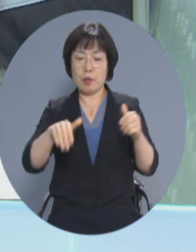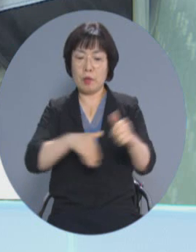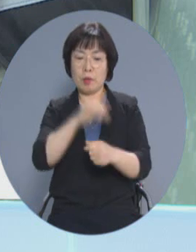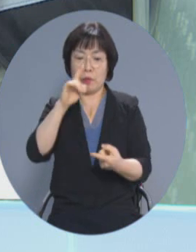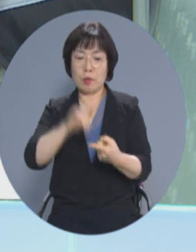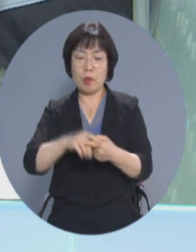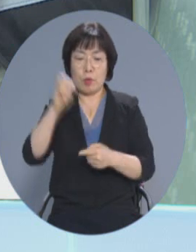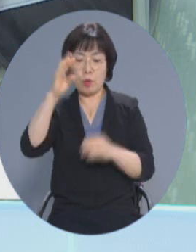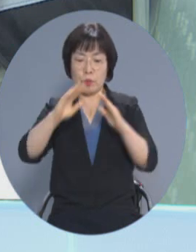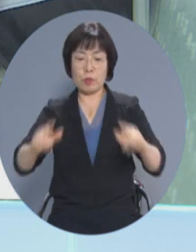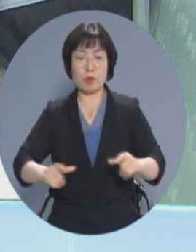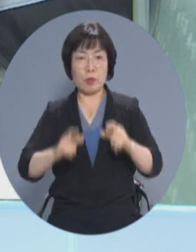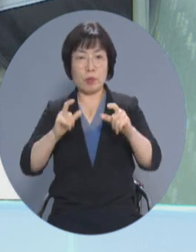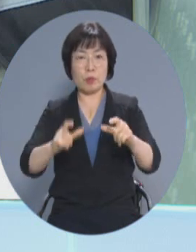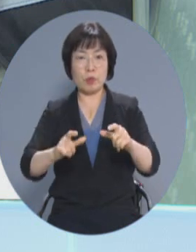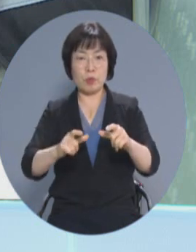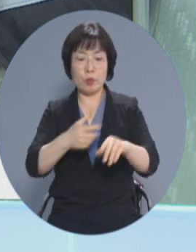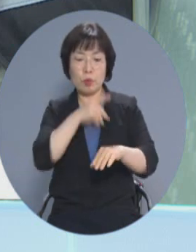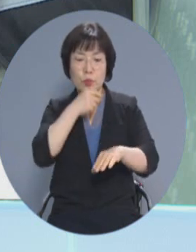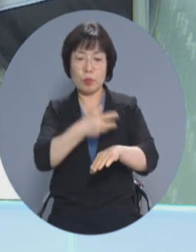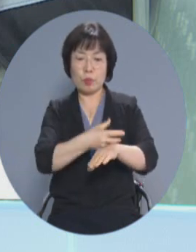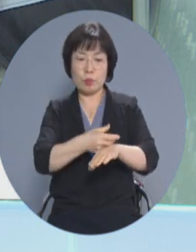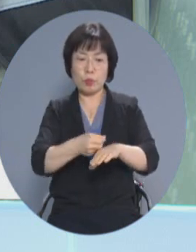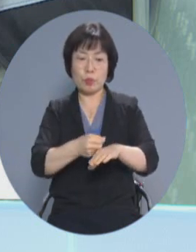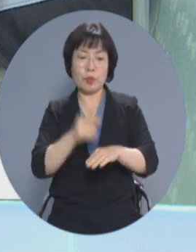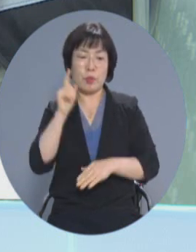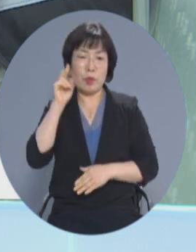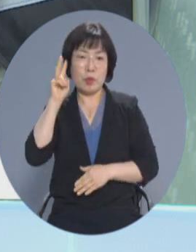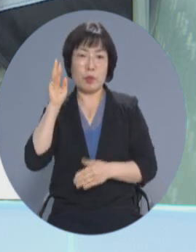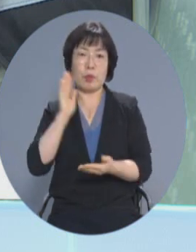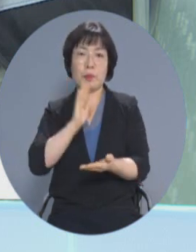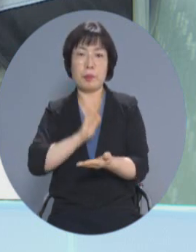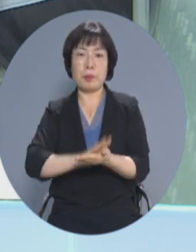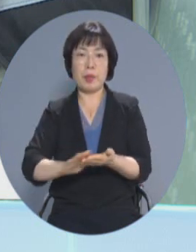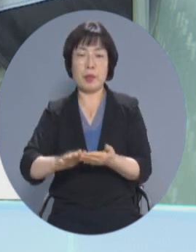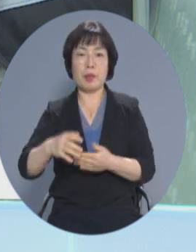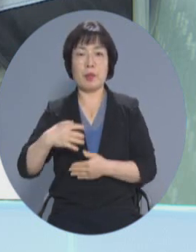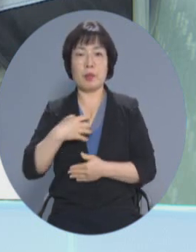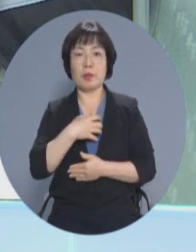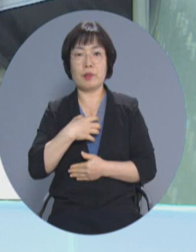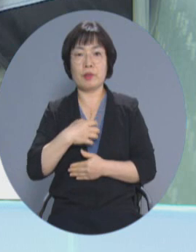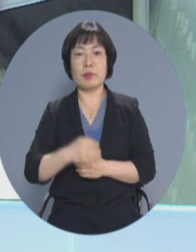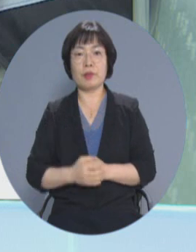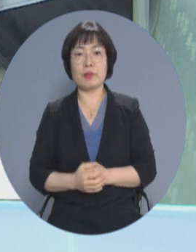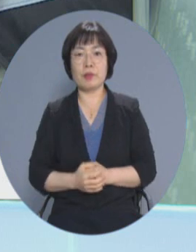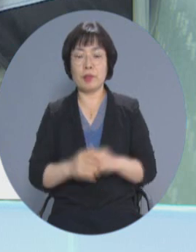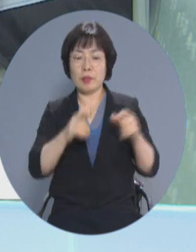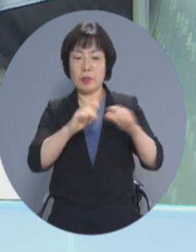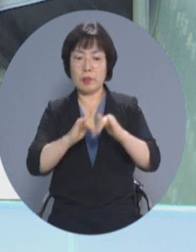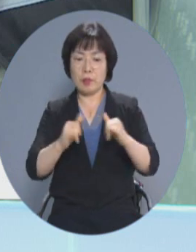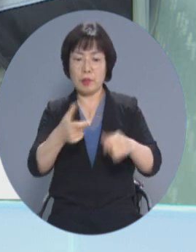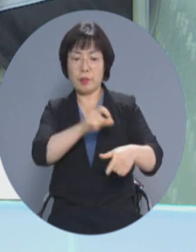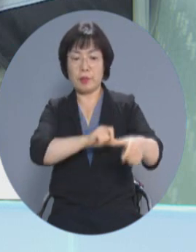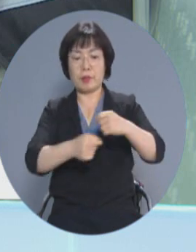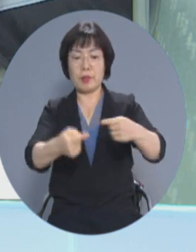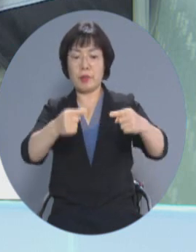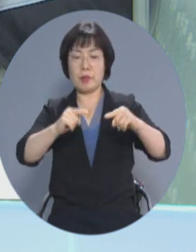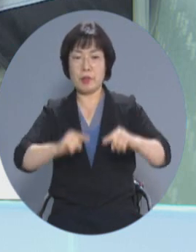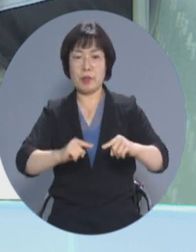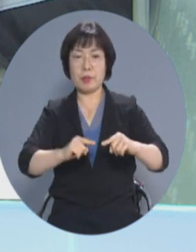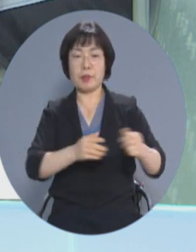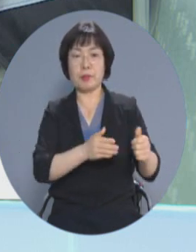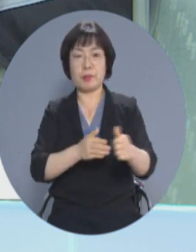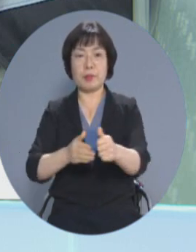가면 광주와 전남 지역은 혈액 재고가 이틀분밖에 남지 않게 됩니다. 지역민들의 적극적인 헌혈